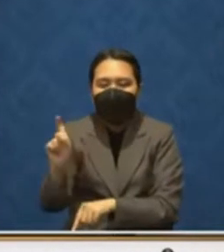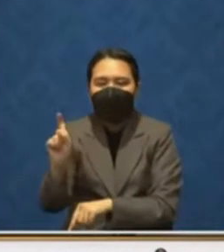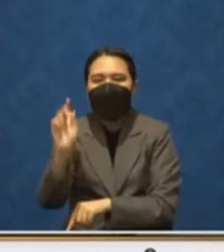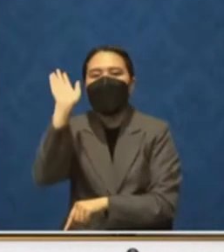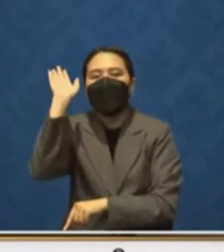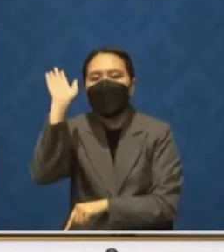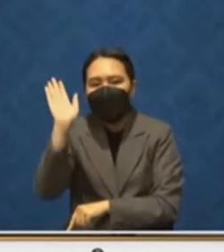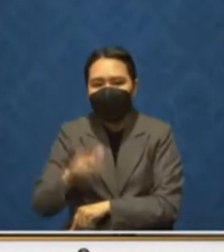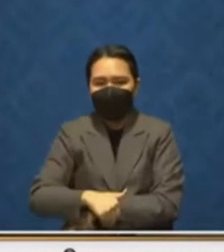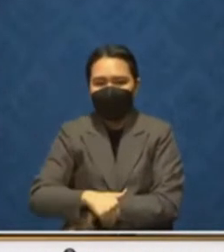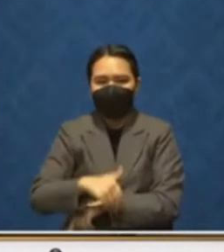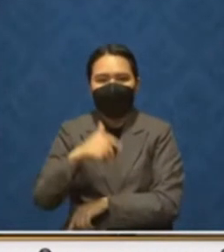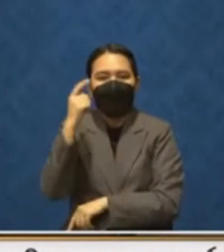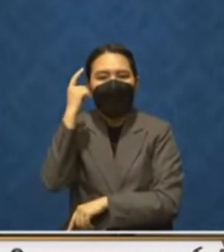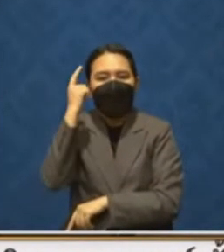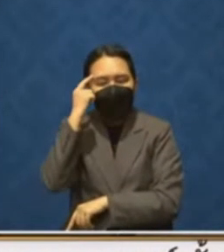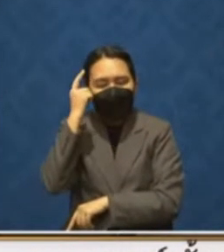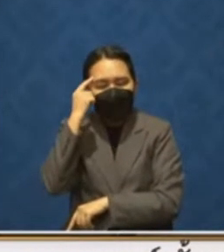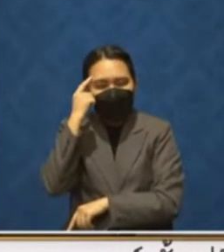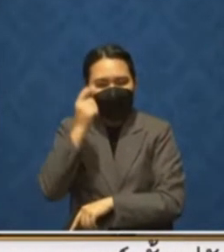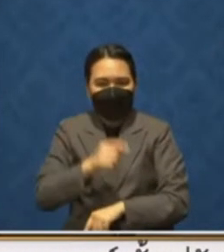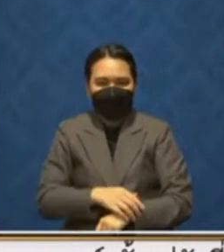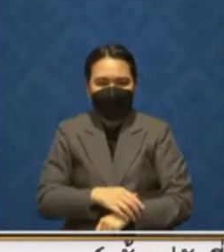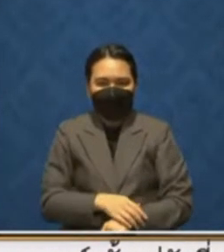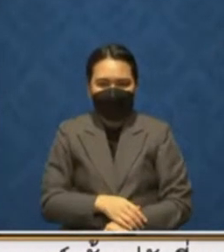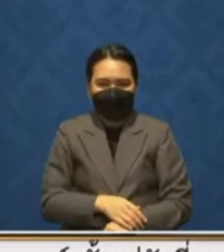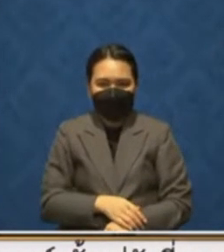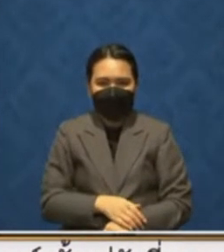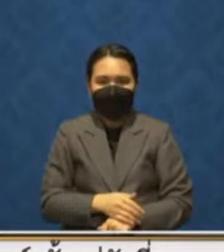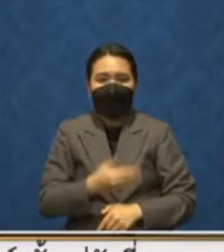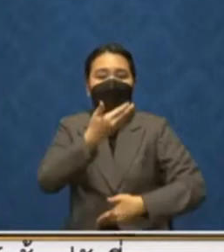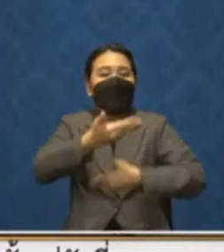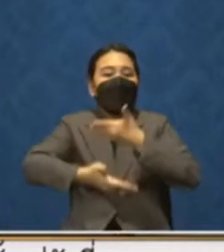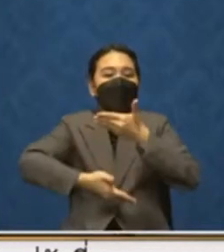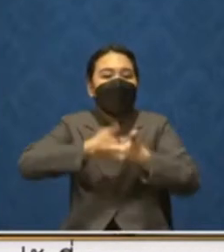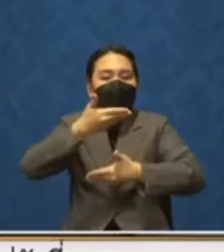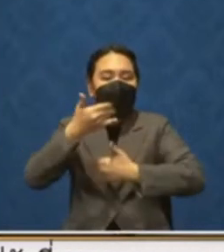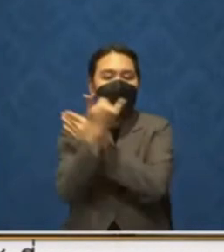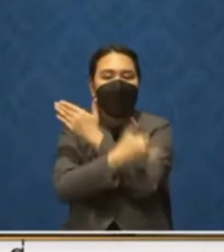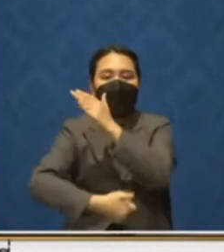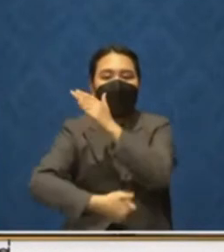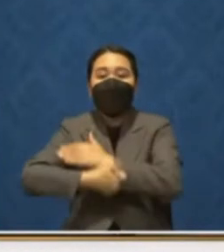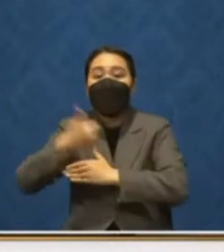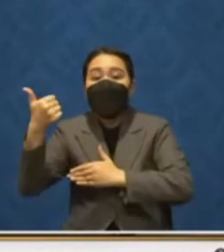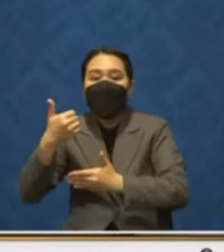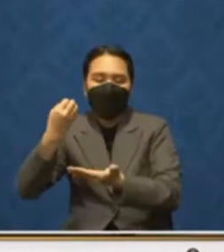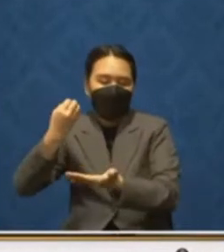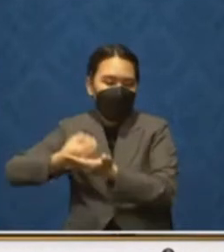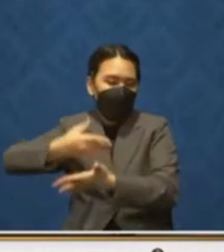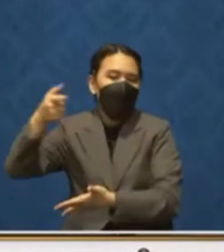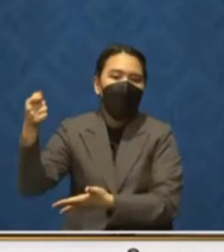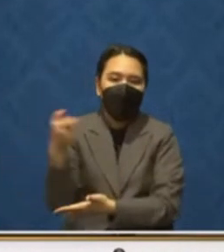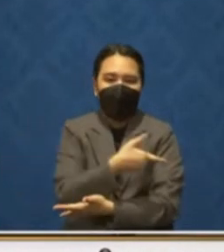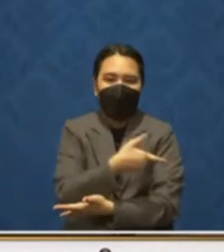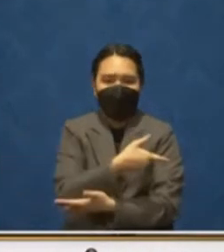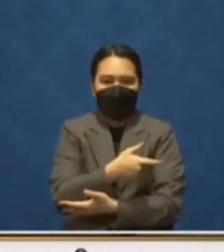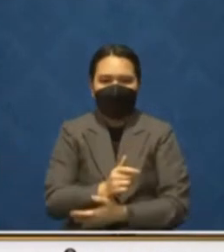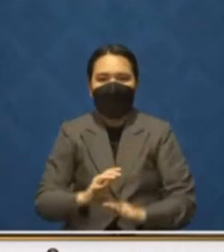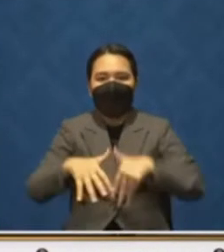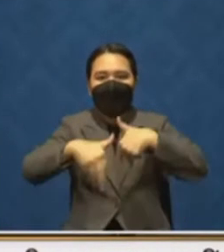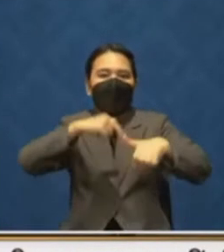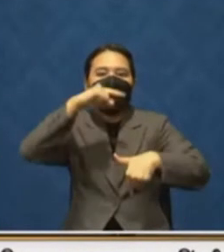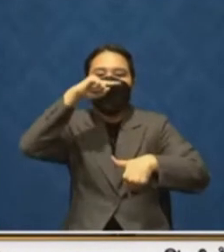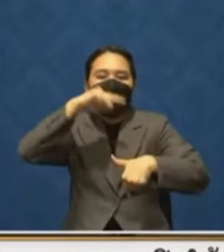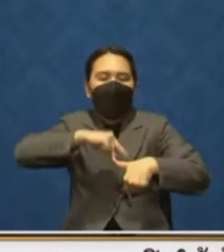ว่ามันขายคนต่างประเทศมันรวยกว่าไอ้คนไทยก็ให้มัน